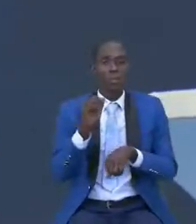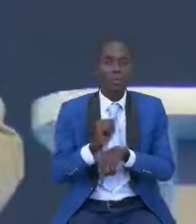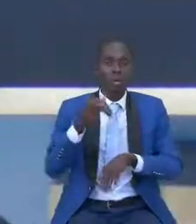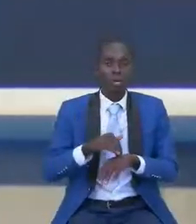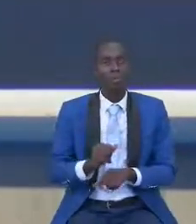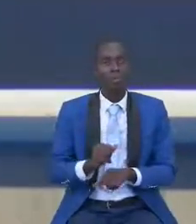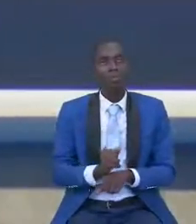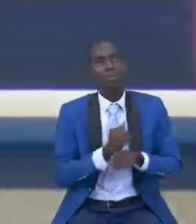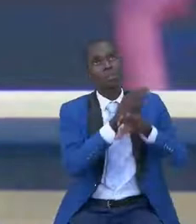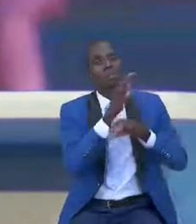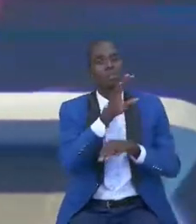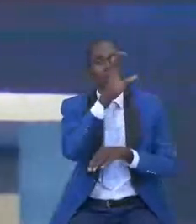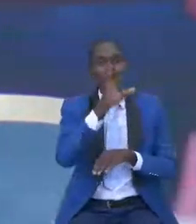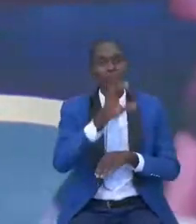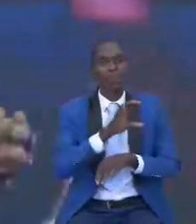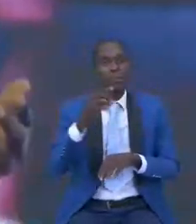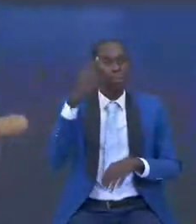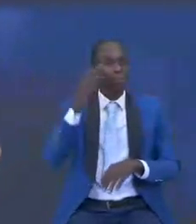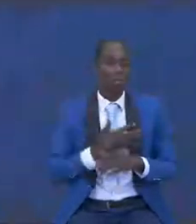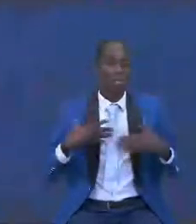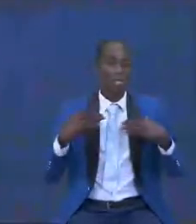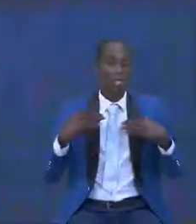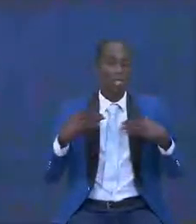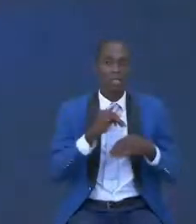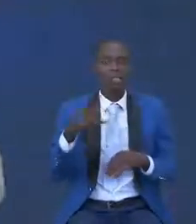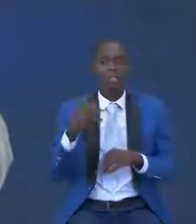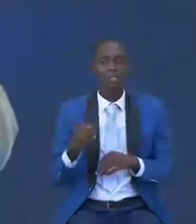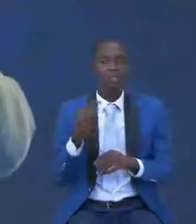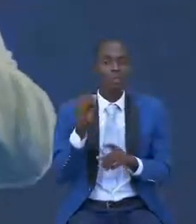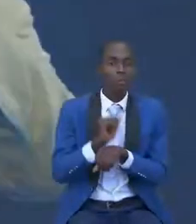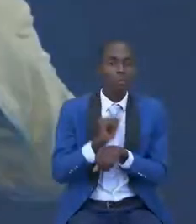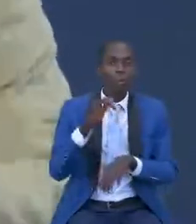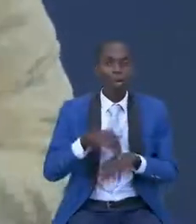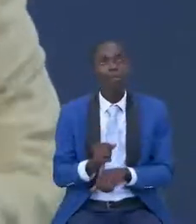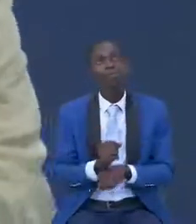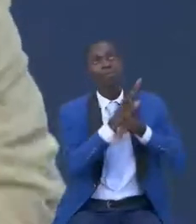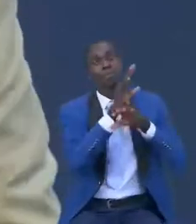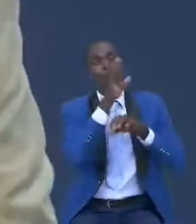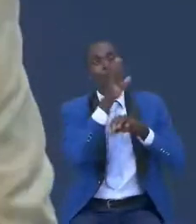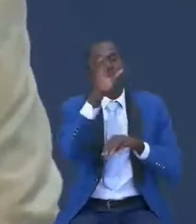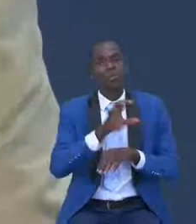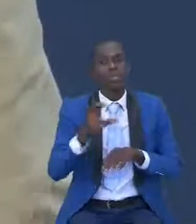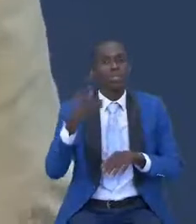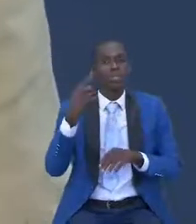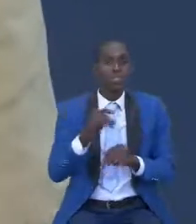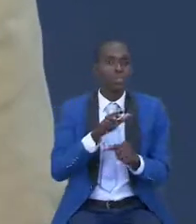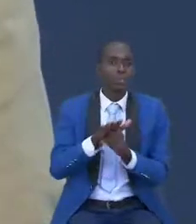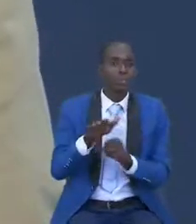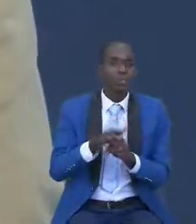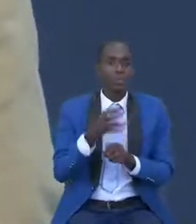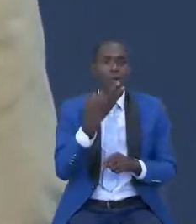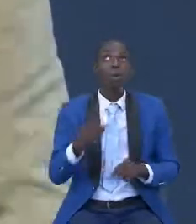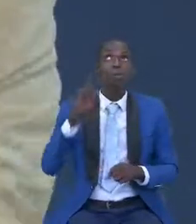du calvaire pour notre guérison. L'œuvre du calvaire pour notre délivrance.